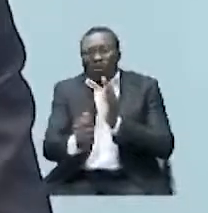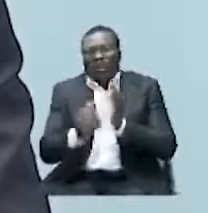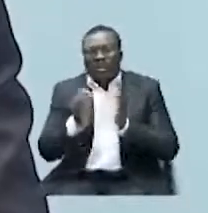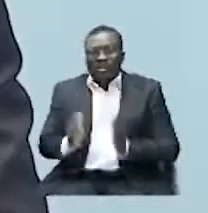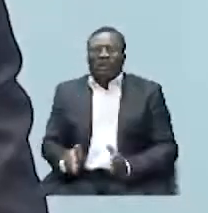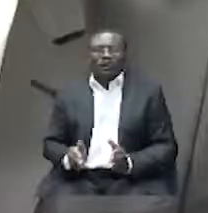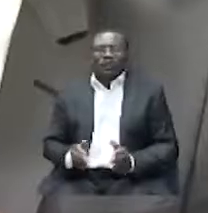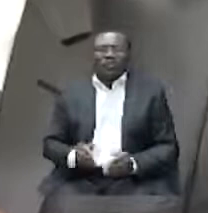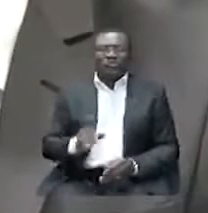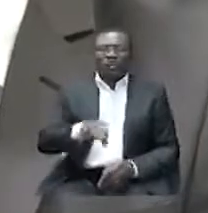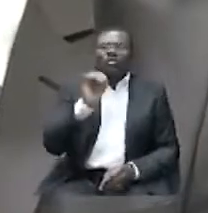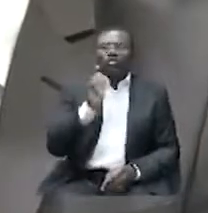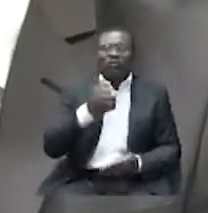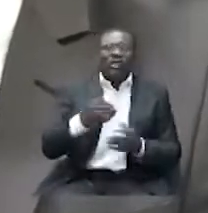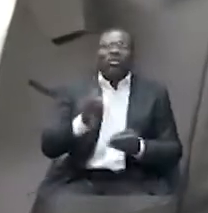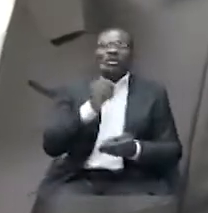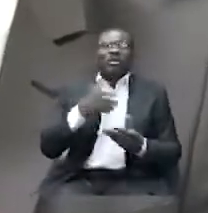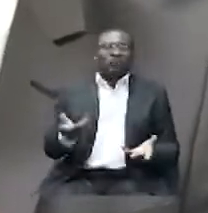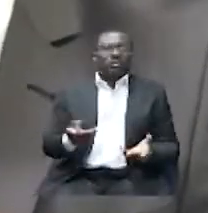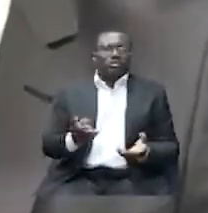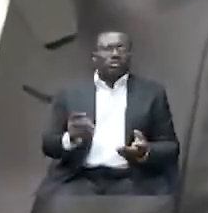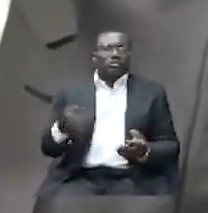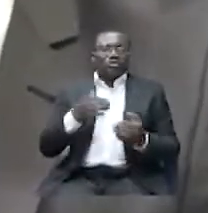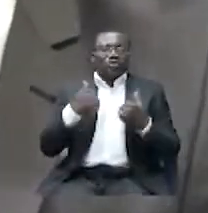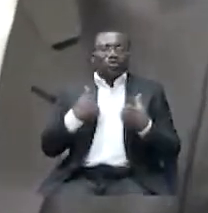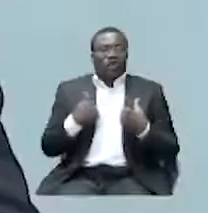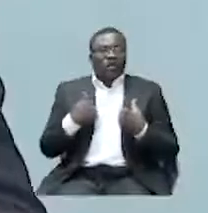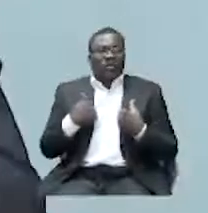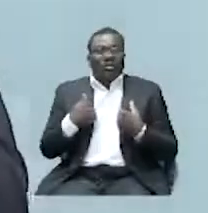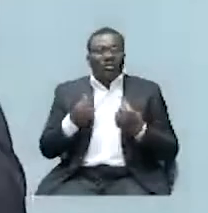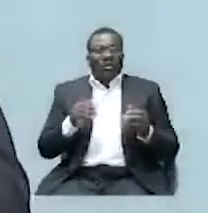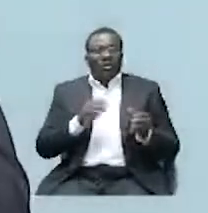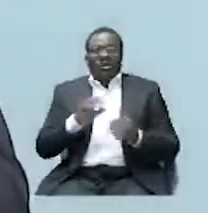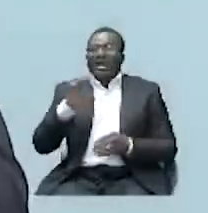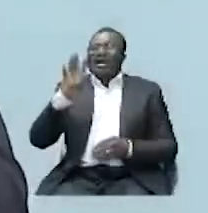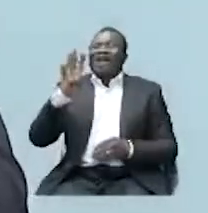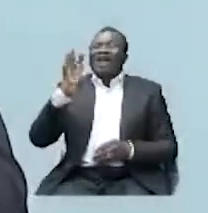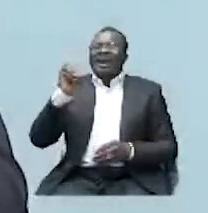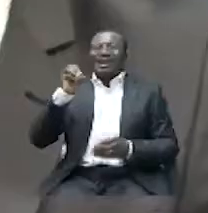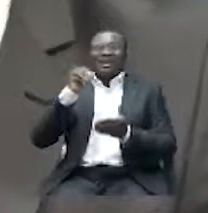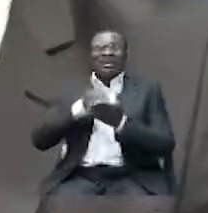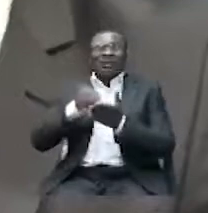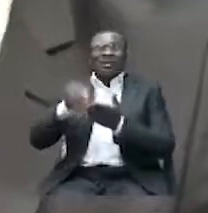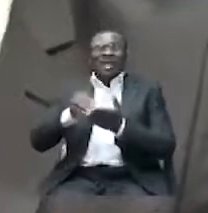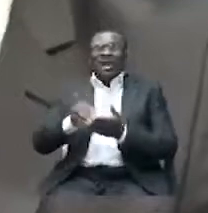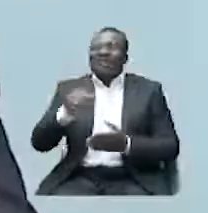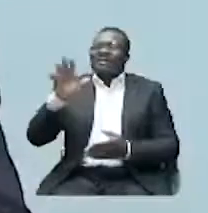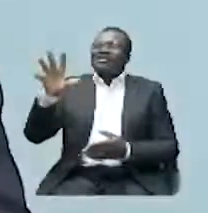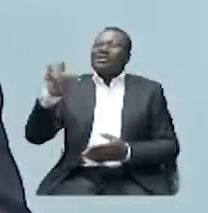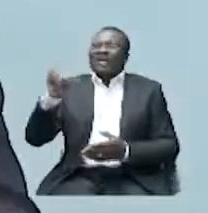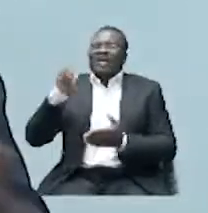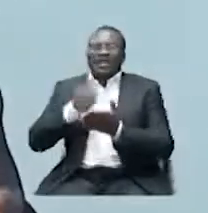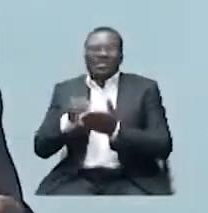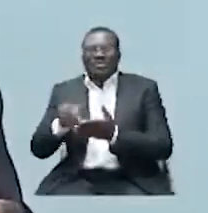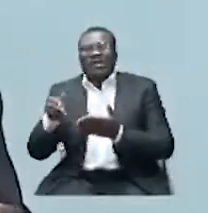moyens pour investir? Nous avons investi 40 milliards, 50 milliards.